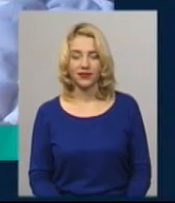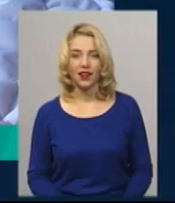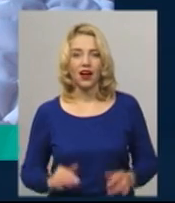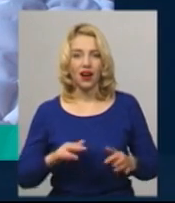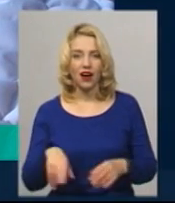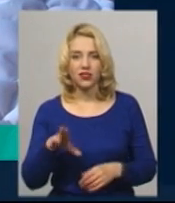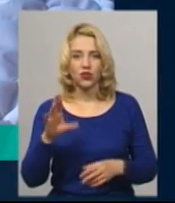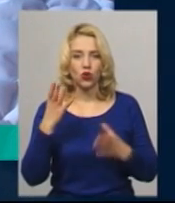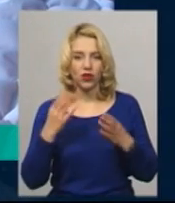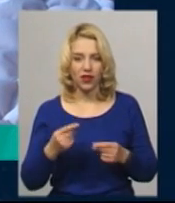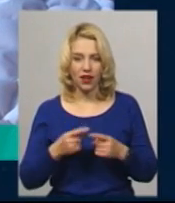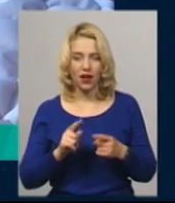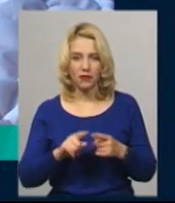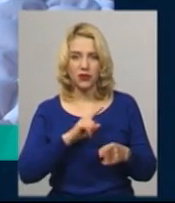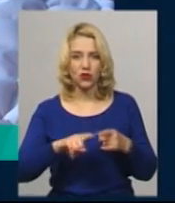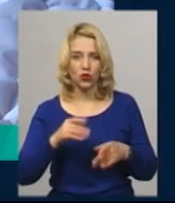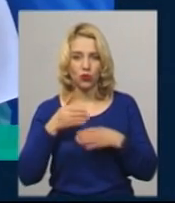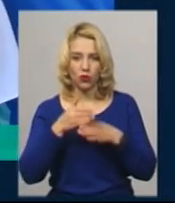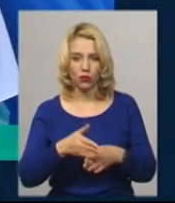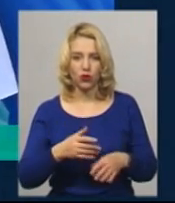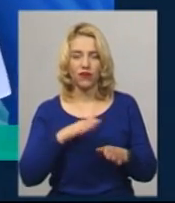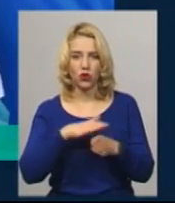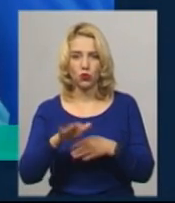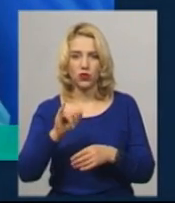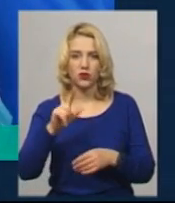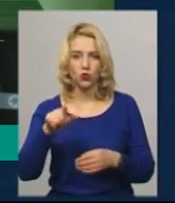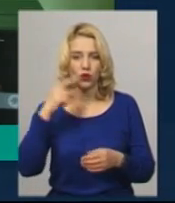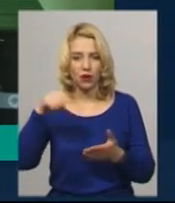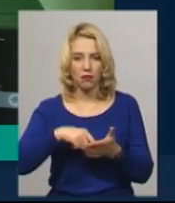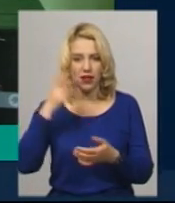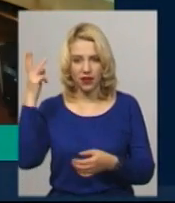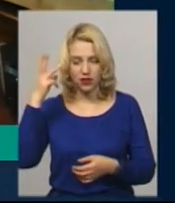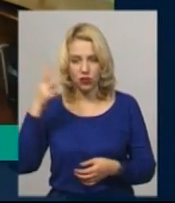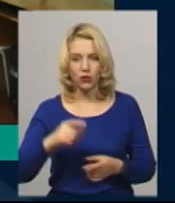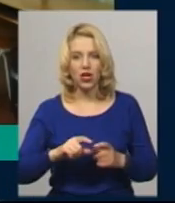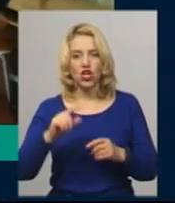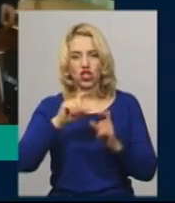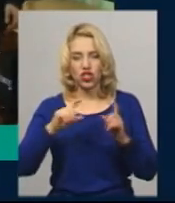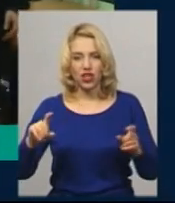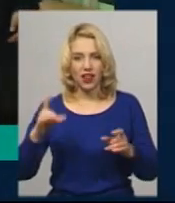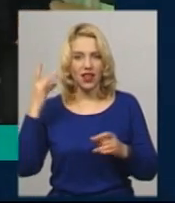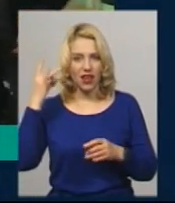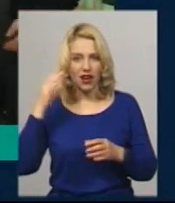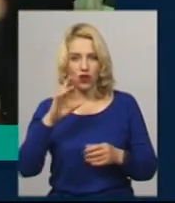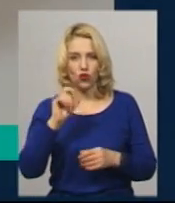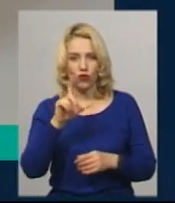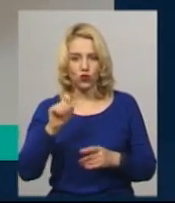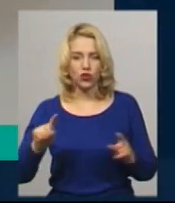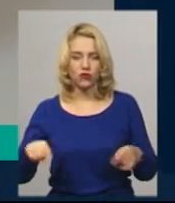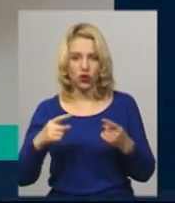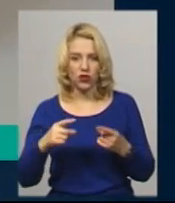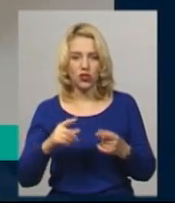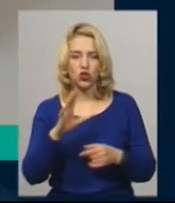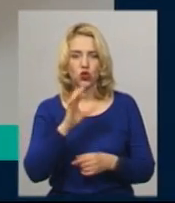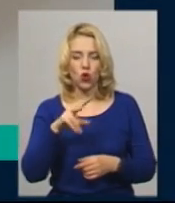Акція до Дня хоспісної та паліативної допомоги відбулася у Хмельницькому. Шкільний радіовузол створили у Солобковецькій школі Ярмолинецького